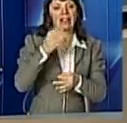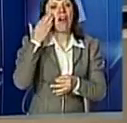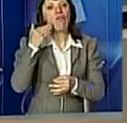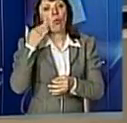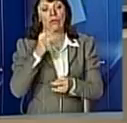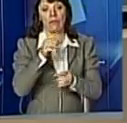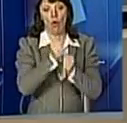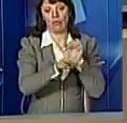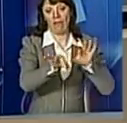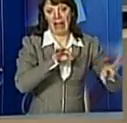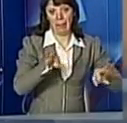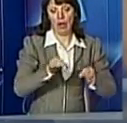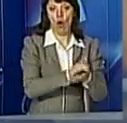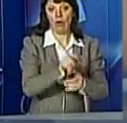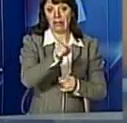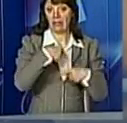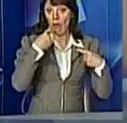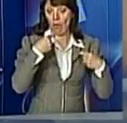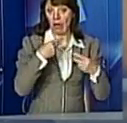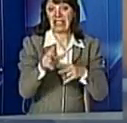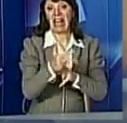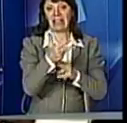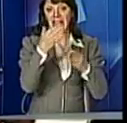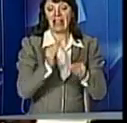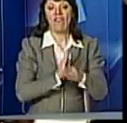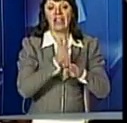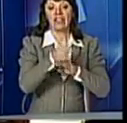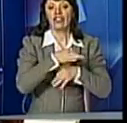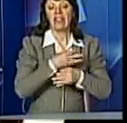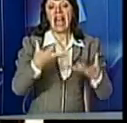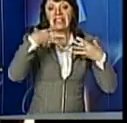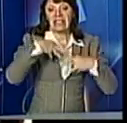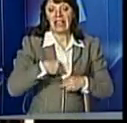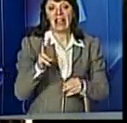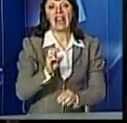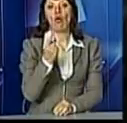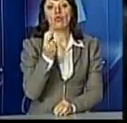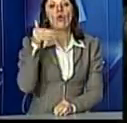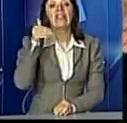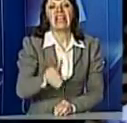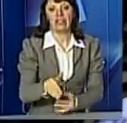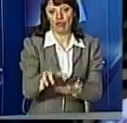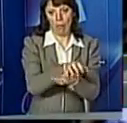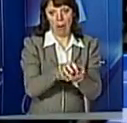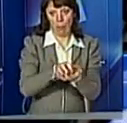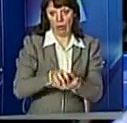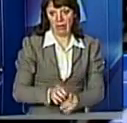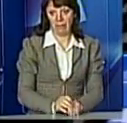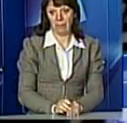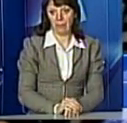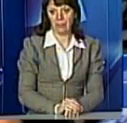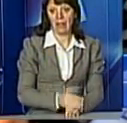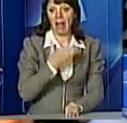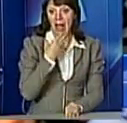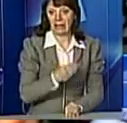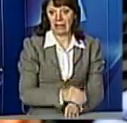кожному на вибір організатори кажуть за три дні відвідувачі свята з'їли не одну ся пампухів з полуницею А в